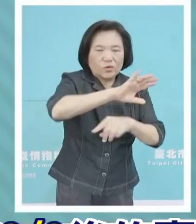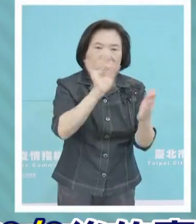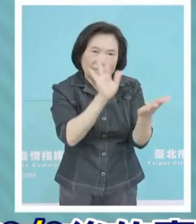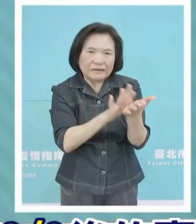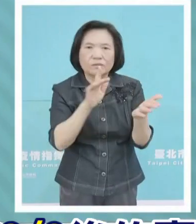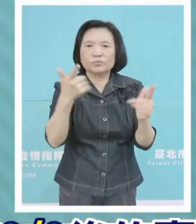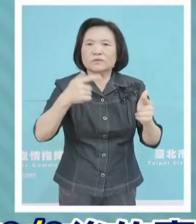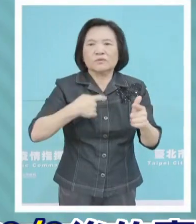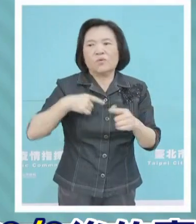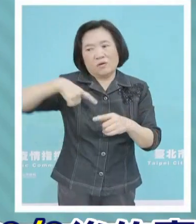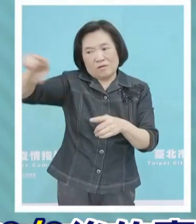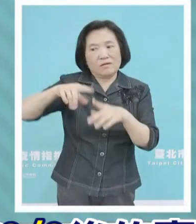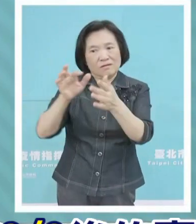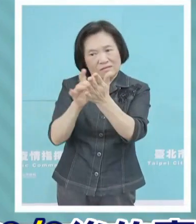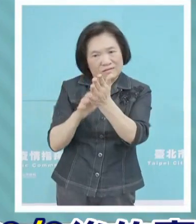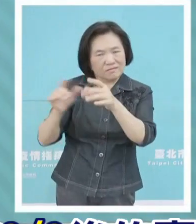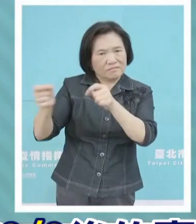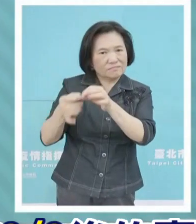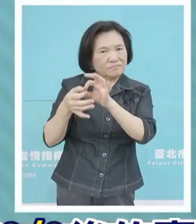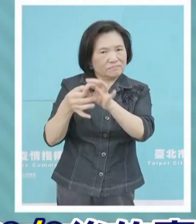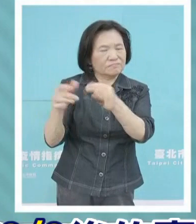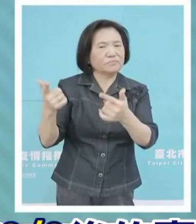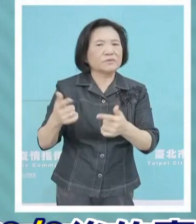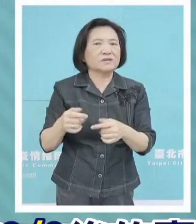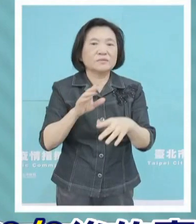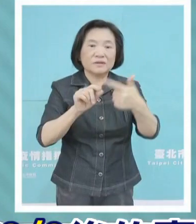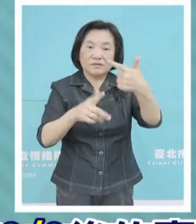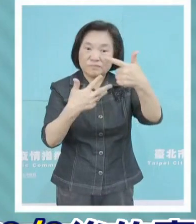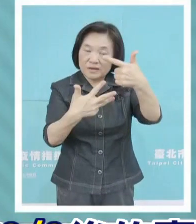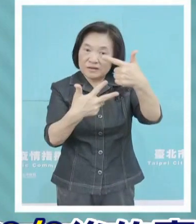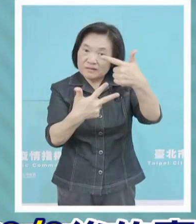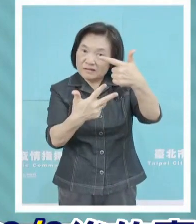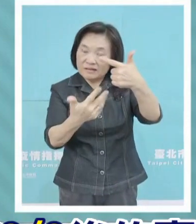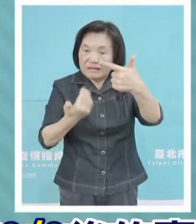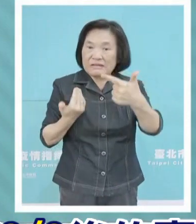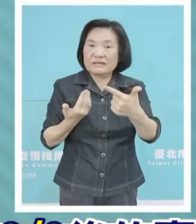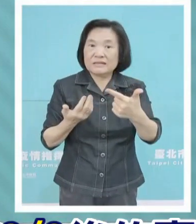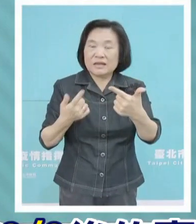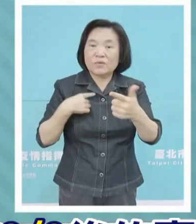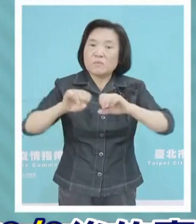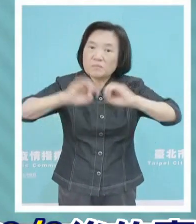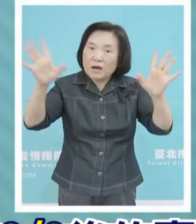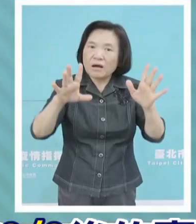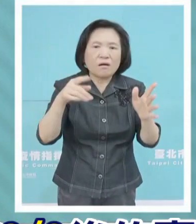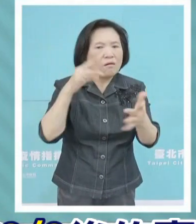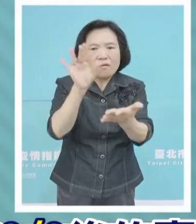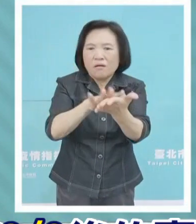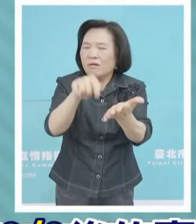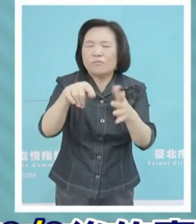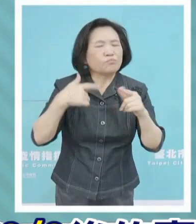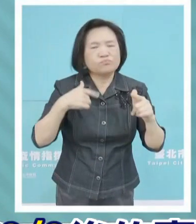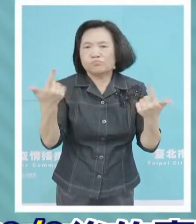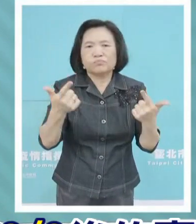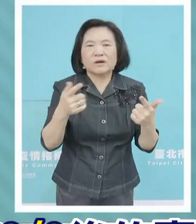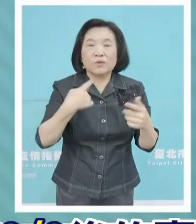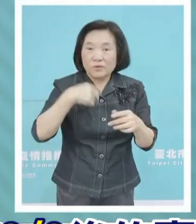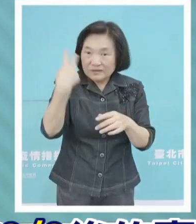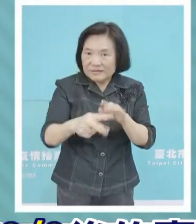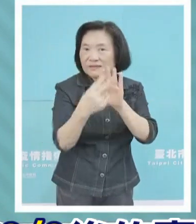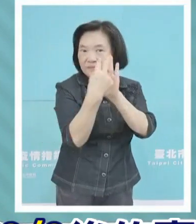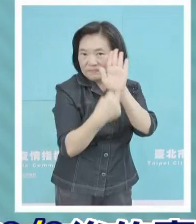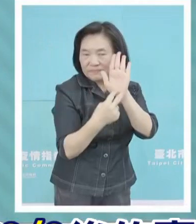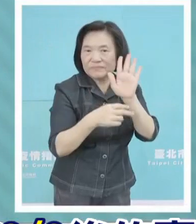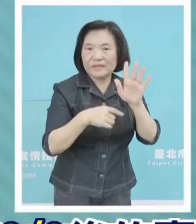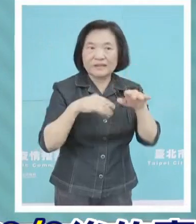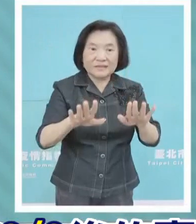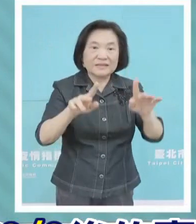们来取得疫苗之前，我们贴到卫生局的群组。各位，我再强调一次，这个是事发之后，黄局长把